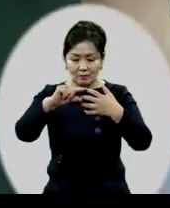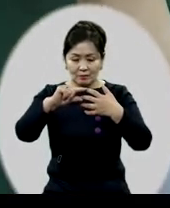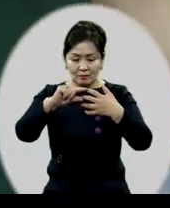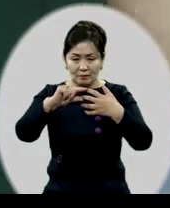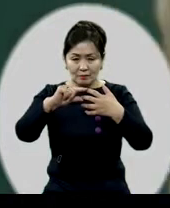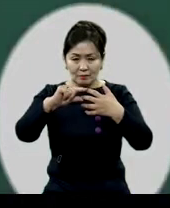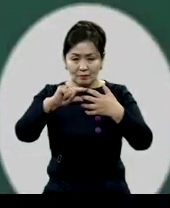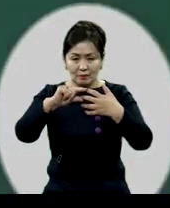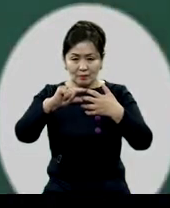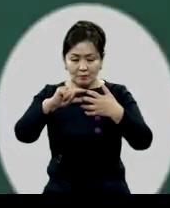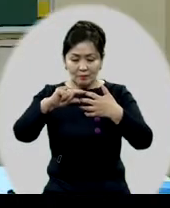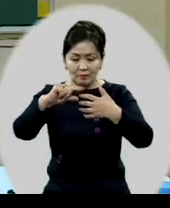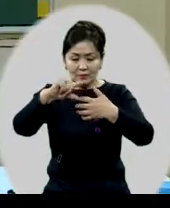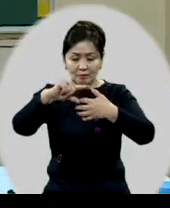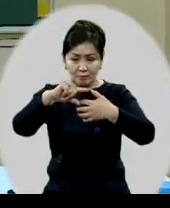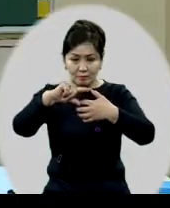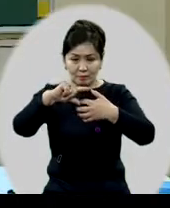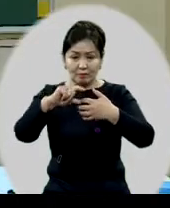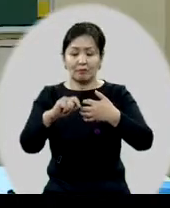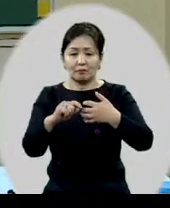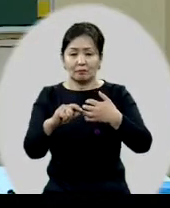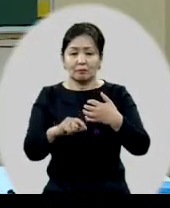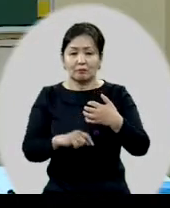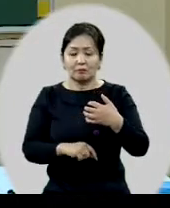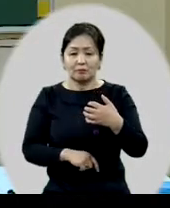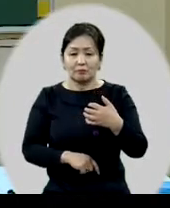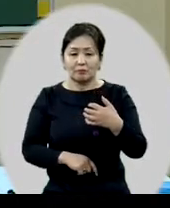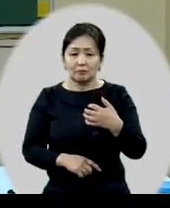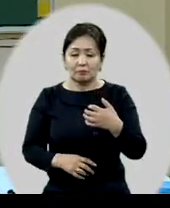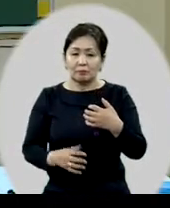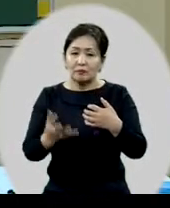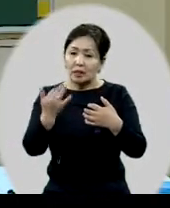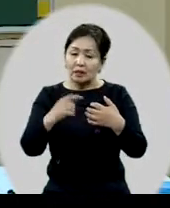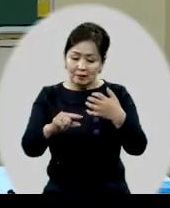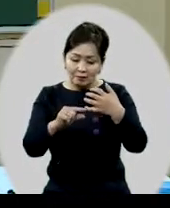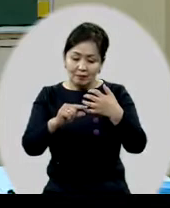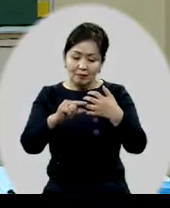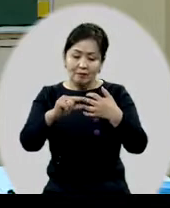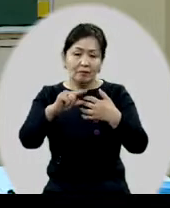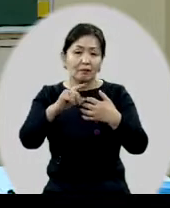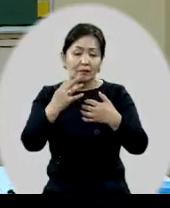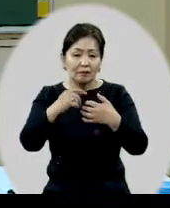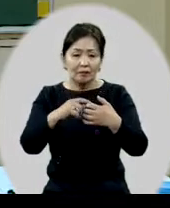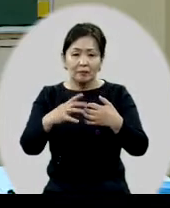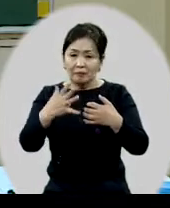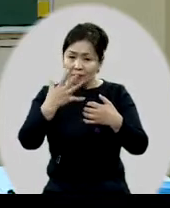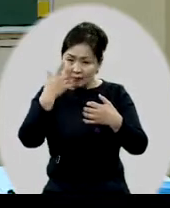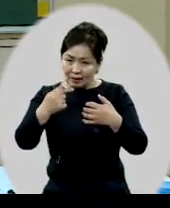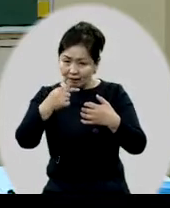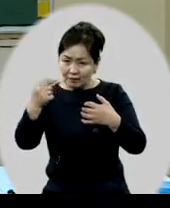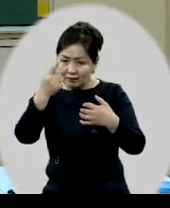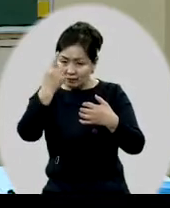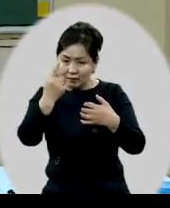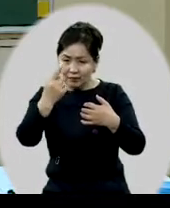Нэг-нэгээр нэмэгдүүлсэн болов уу? Үгүй шүү дээ. Хэдэн хэсгээр нэмэгдүүллээ? Сайн байна. 5.1